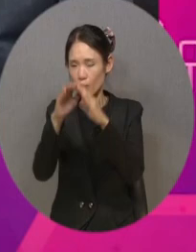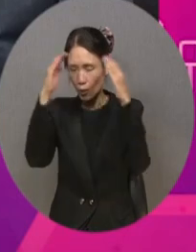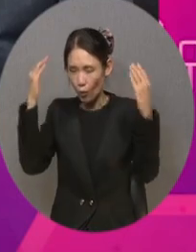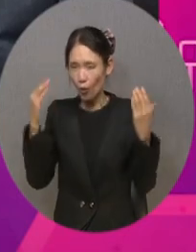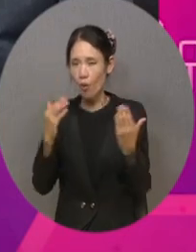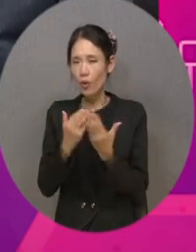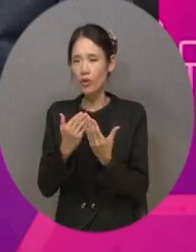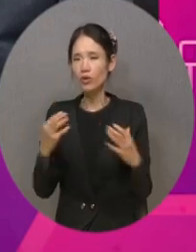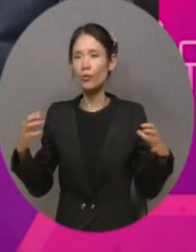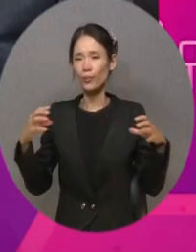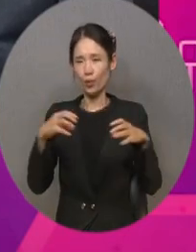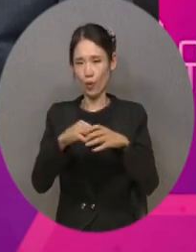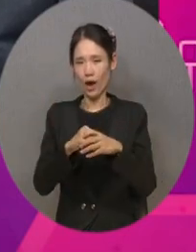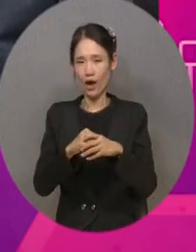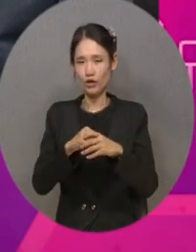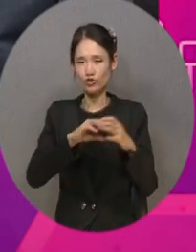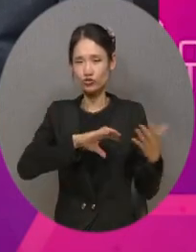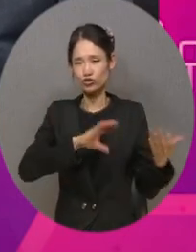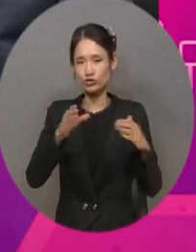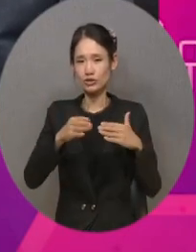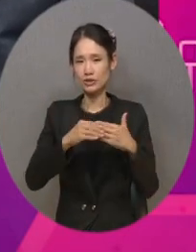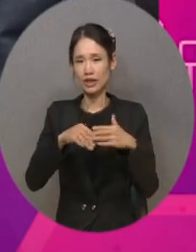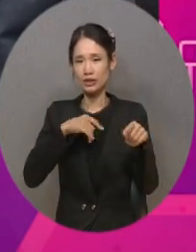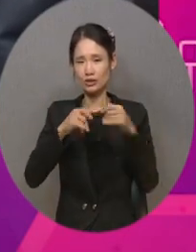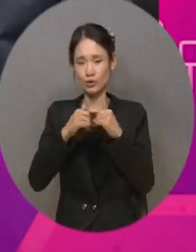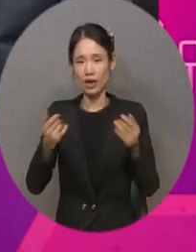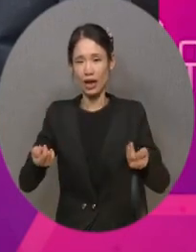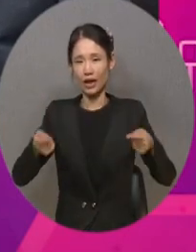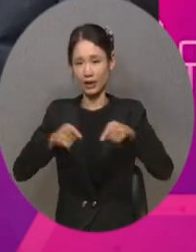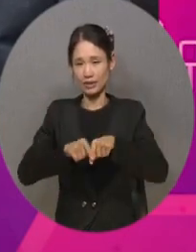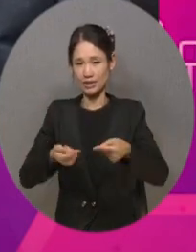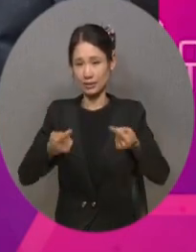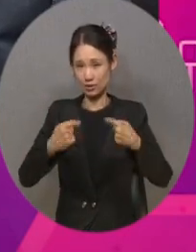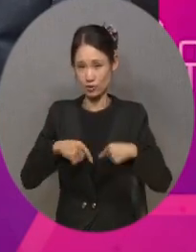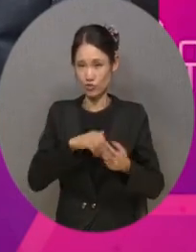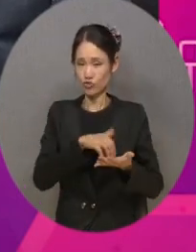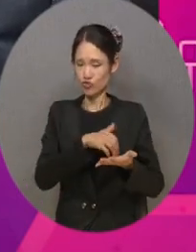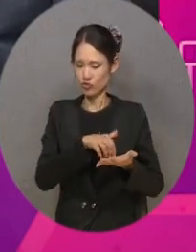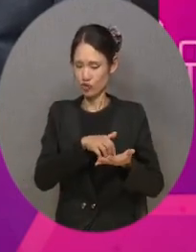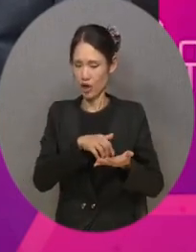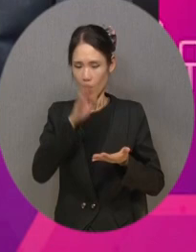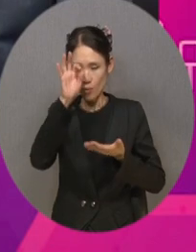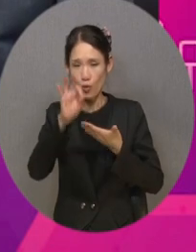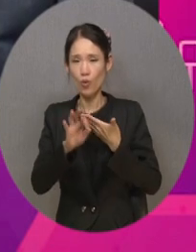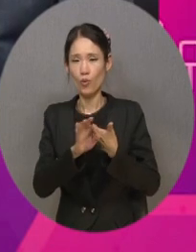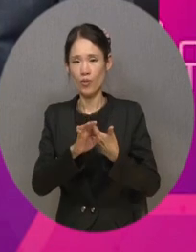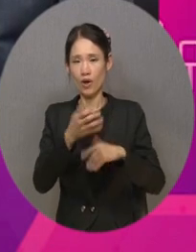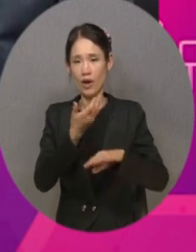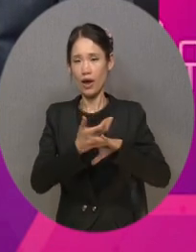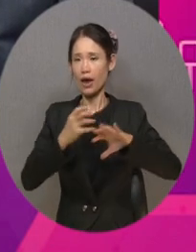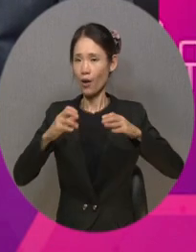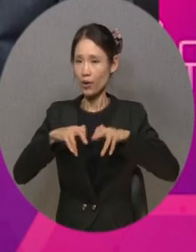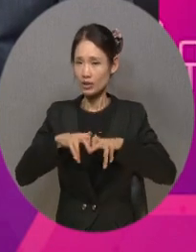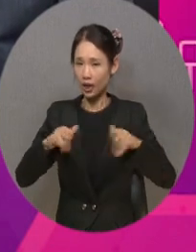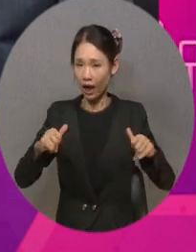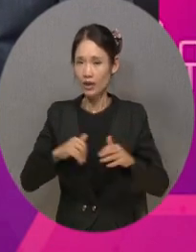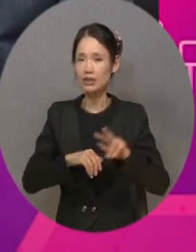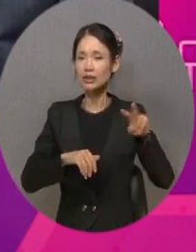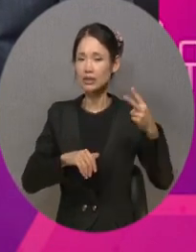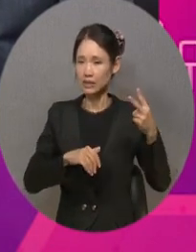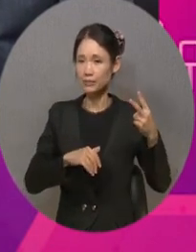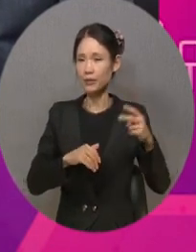분야에 국제 지도자들이 참여하고 또 숫자로도 해외 장애인